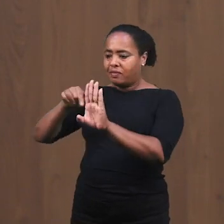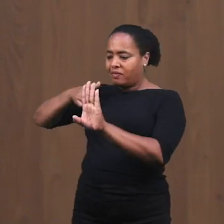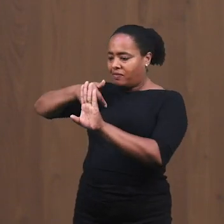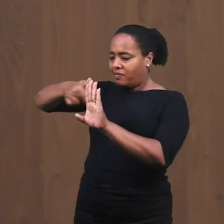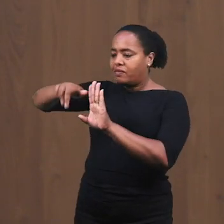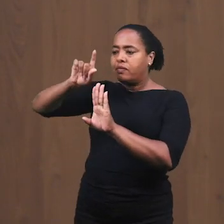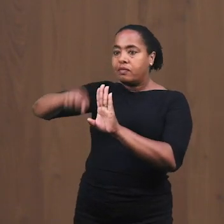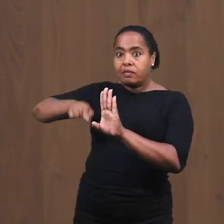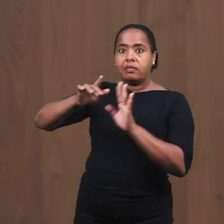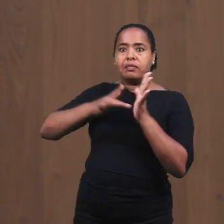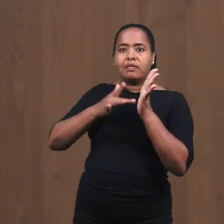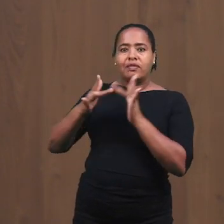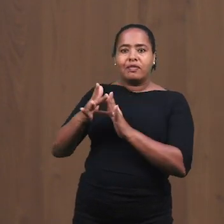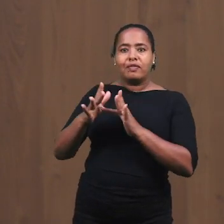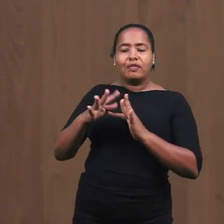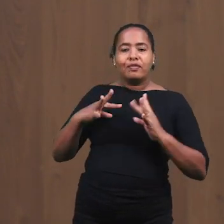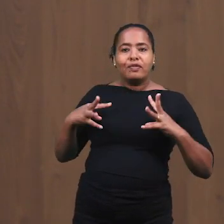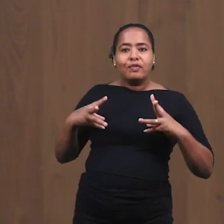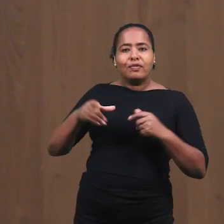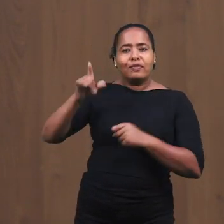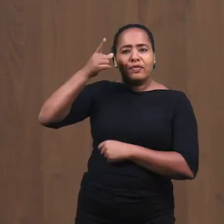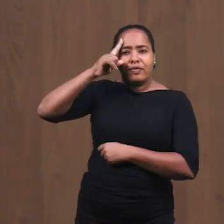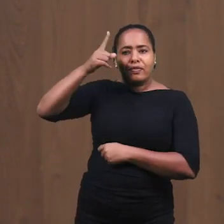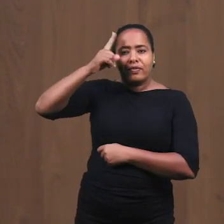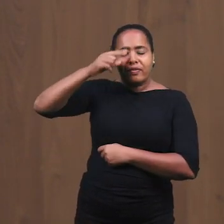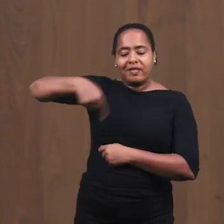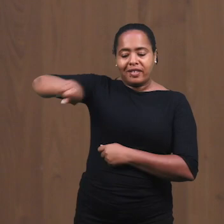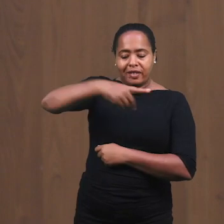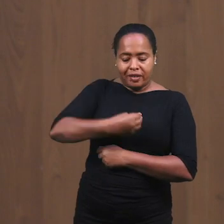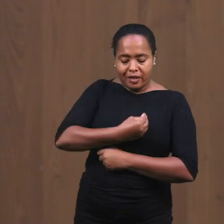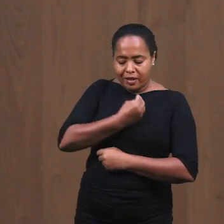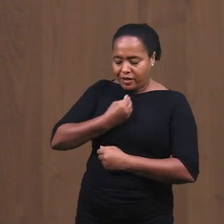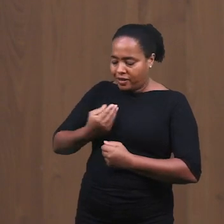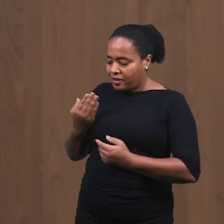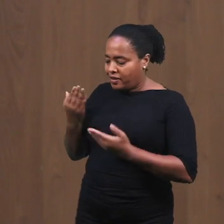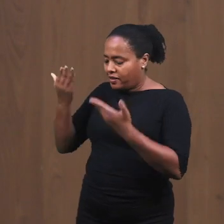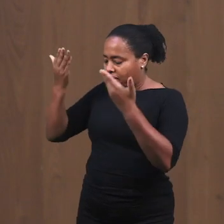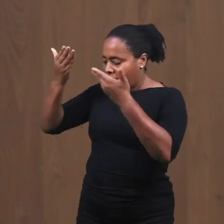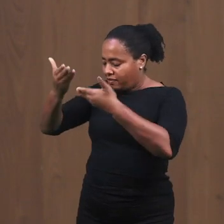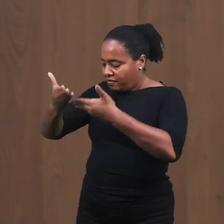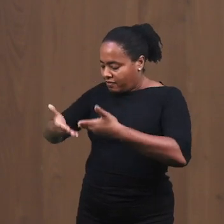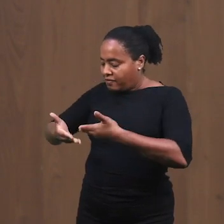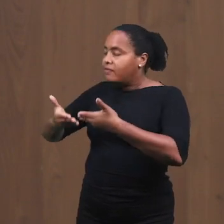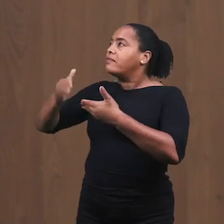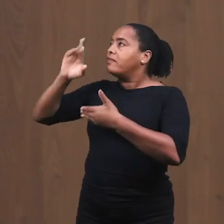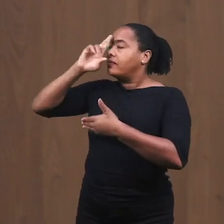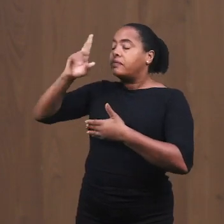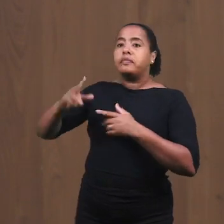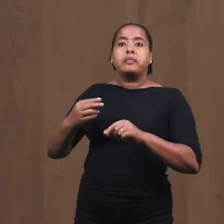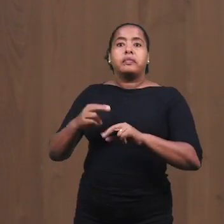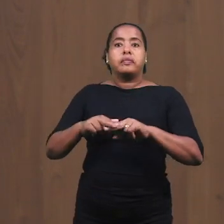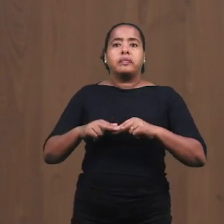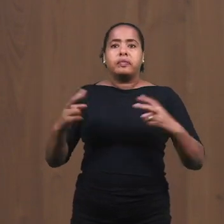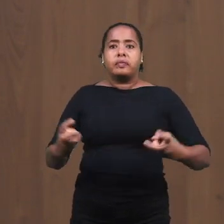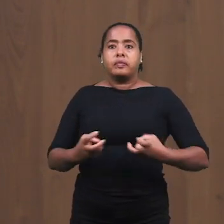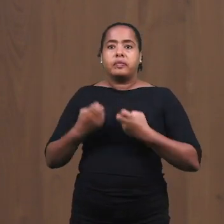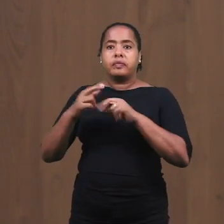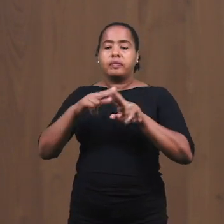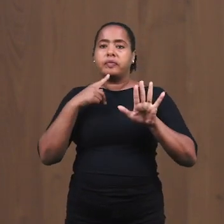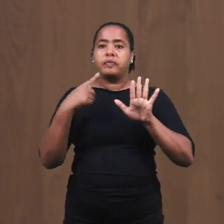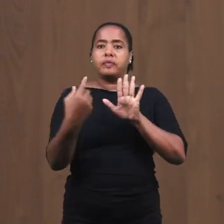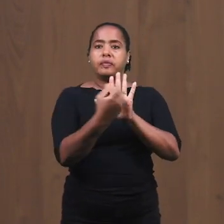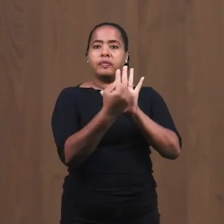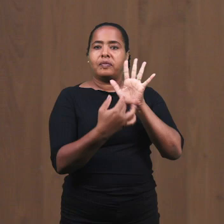входим в дверь, у которой есть Иисус, и каждый раз, когда мы входим, мы приносим нашу жизнь на алтарь Господень, на жертвенник Господень,